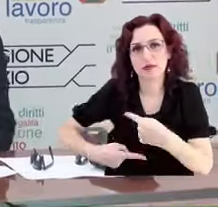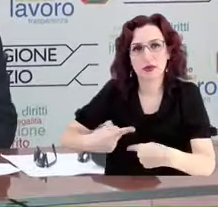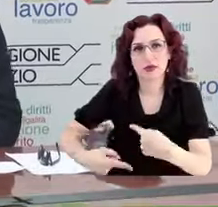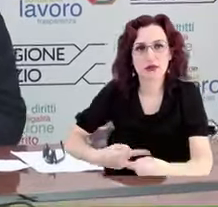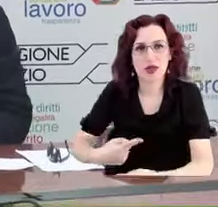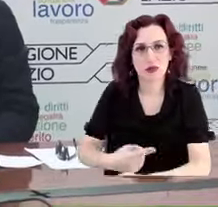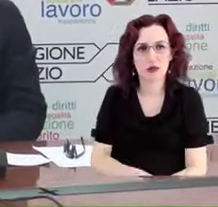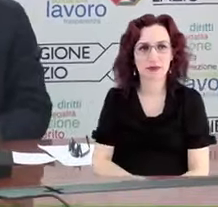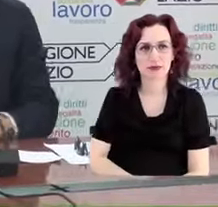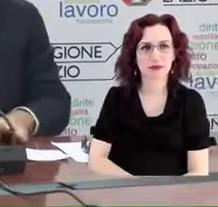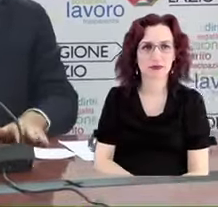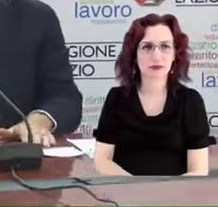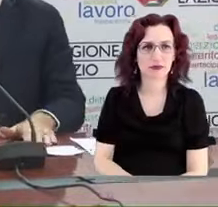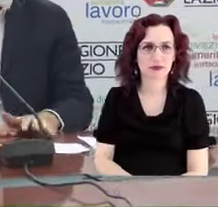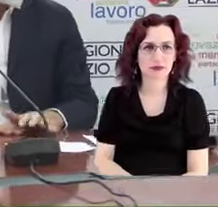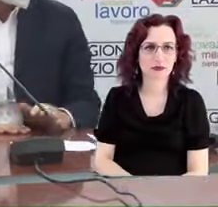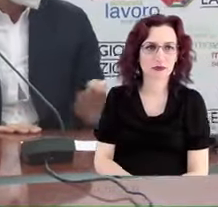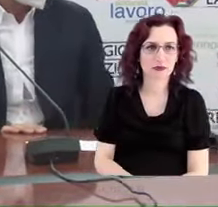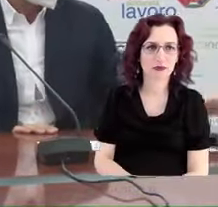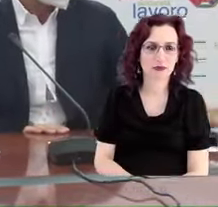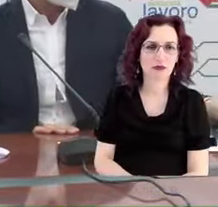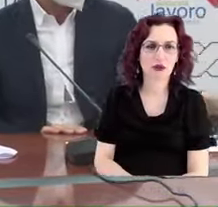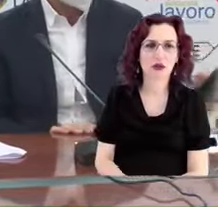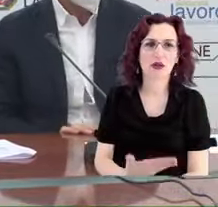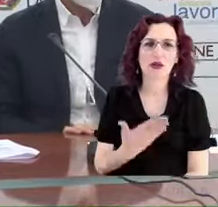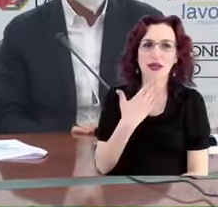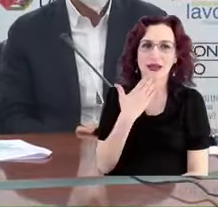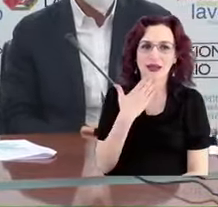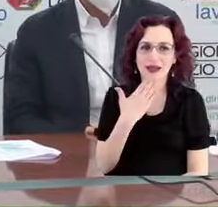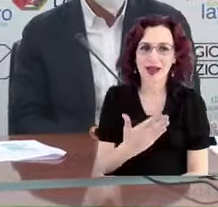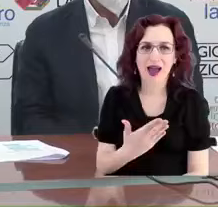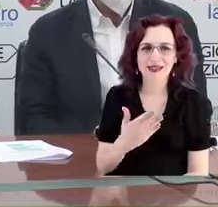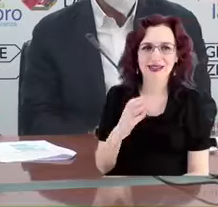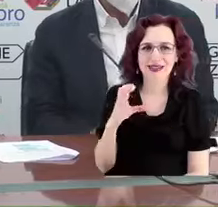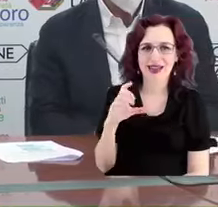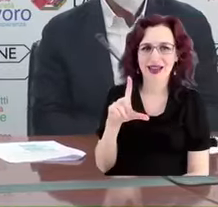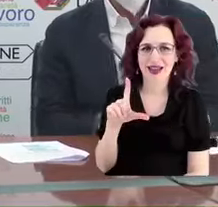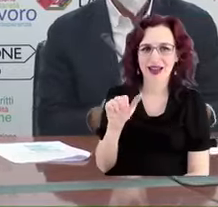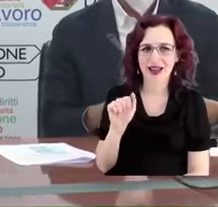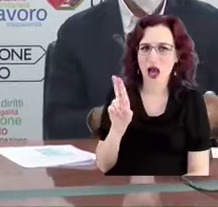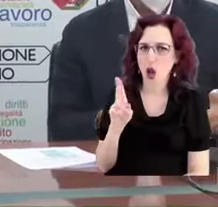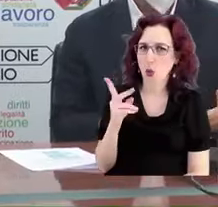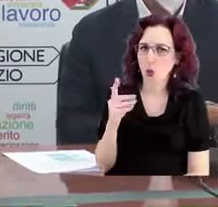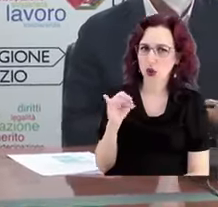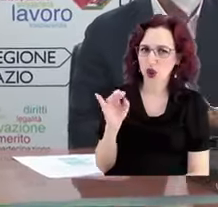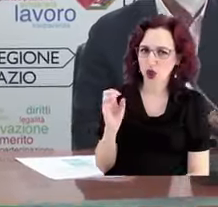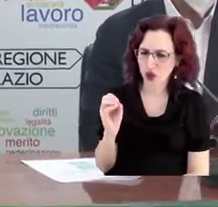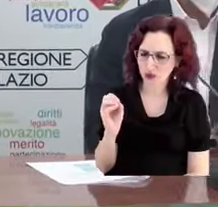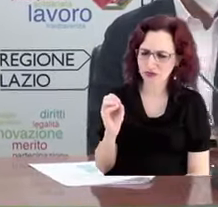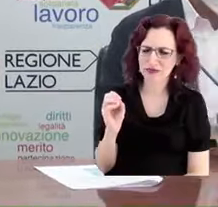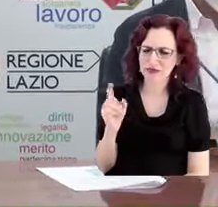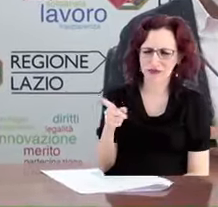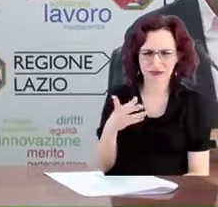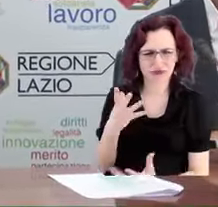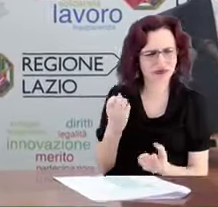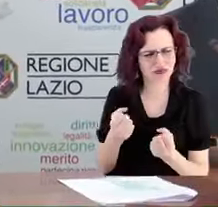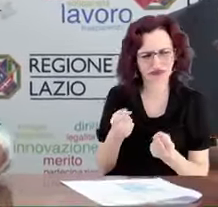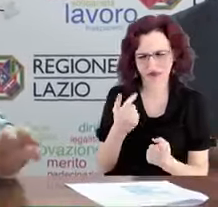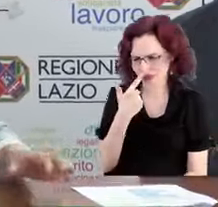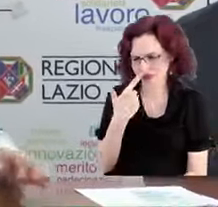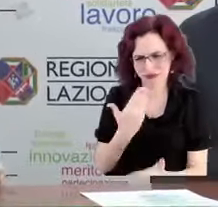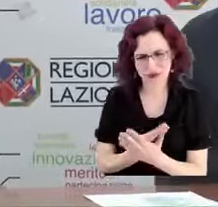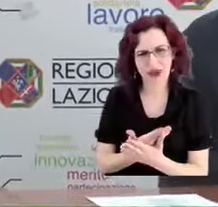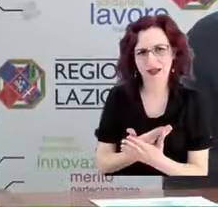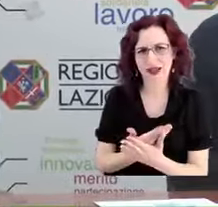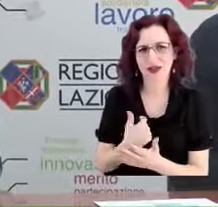no grazie claudio sei stato più che concreto e sono felice infatti prima avevo annunciato ho detto non